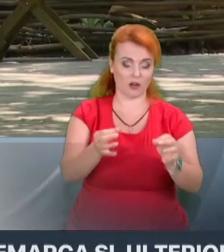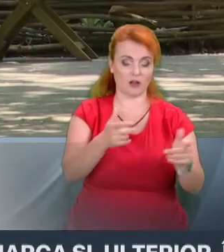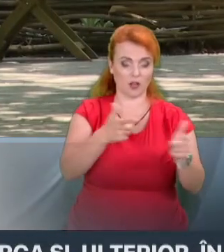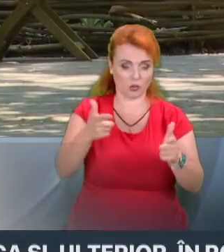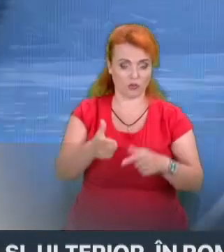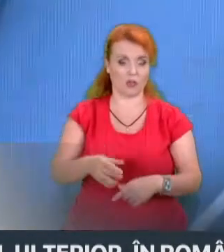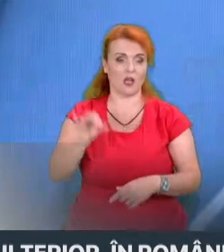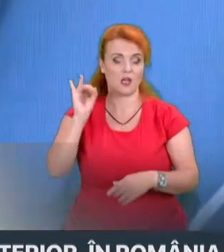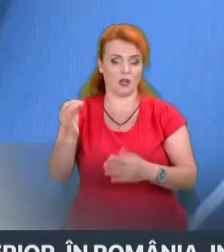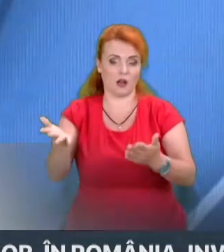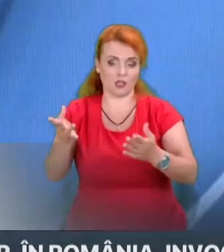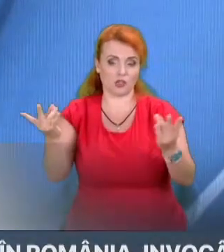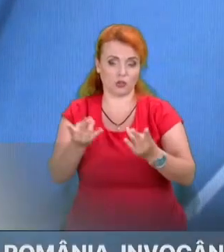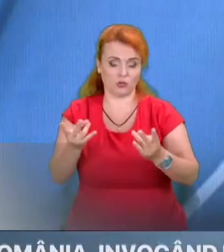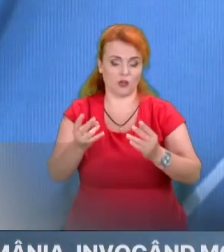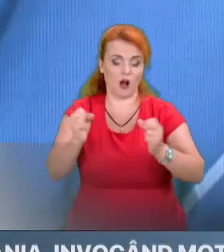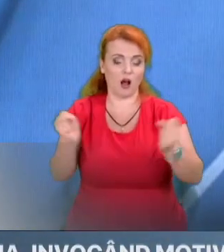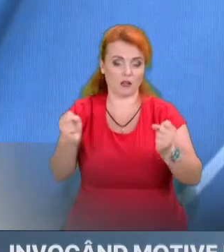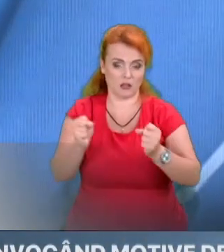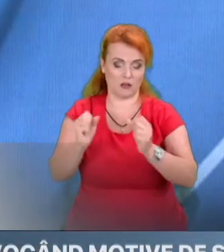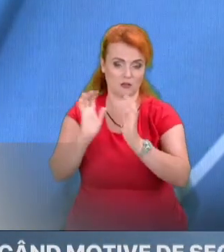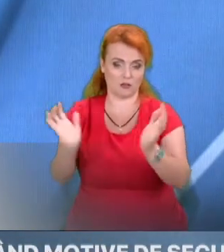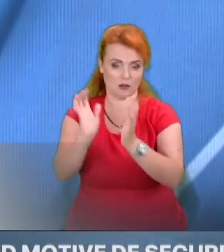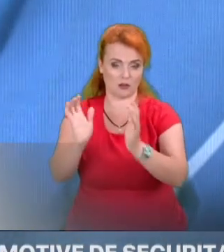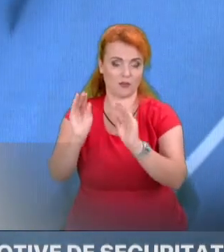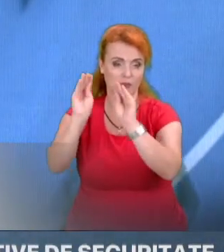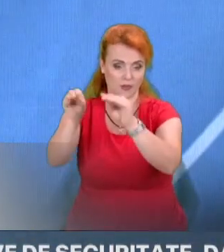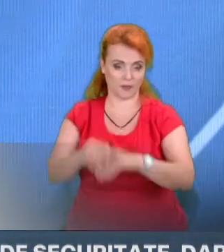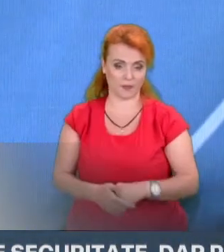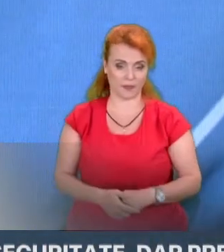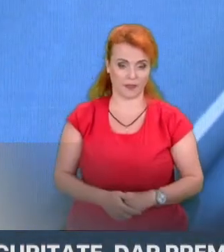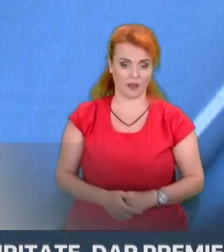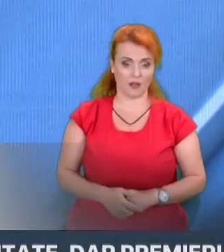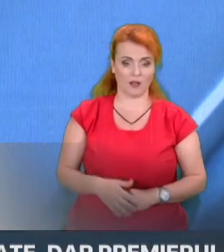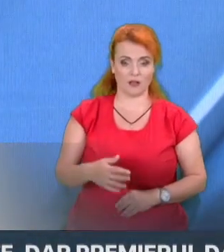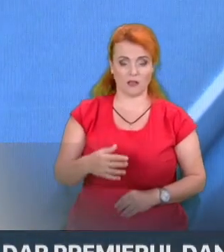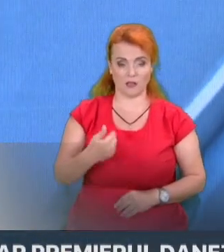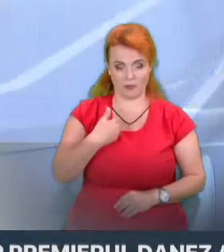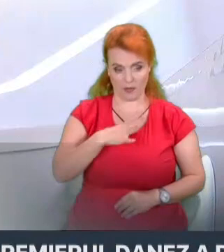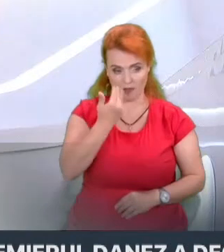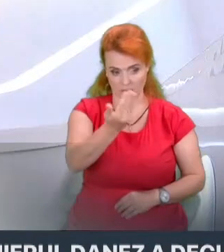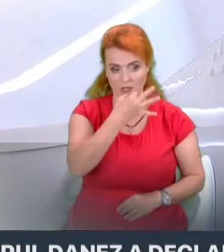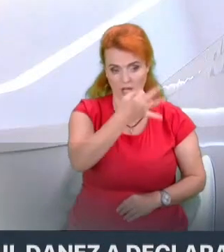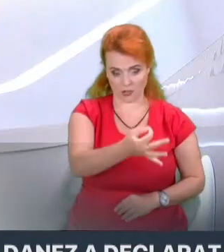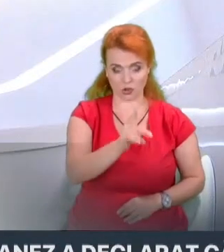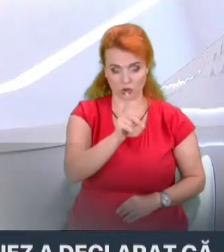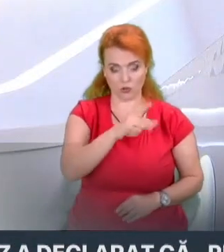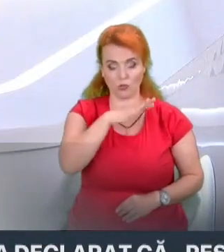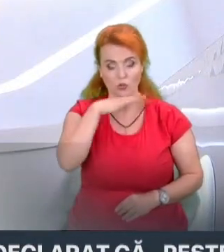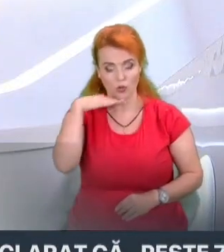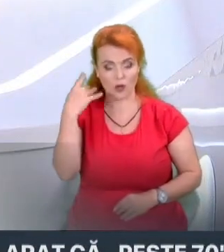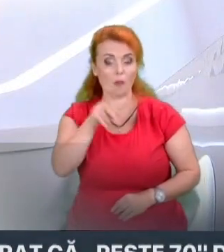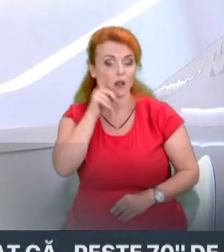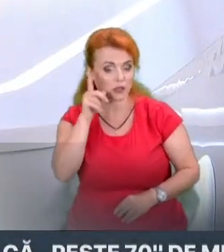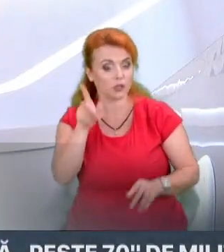frecvent. Spuneam că chiar și persoanele tinere s-au adresat la medic cu stări de leșin din cauza căldurii. Atunci